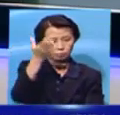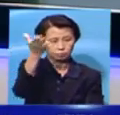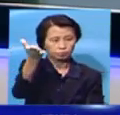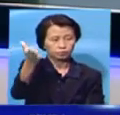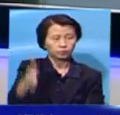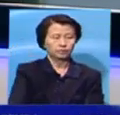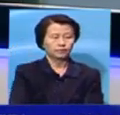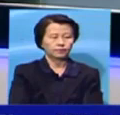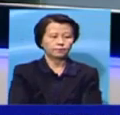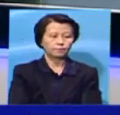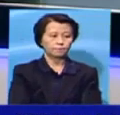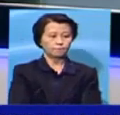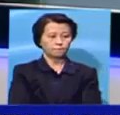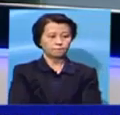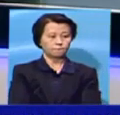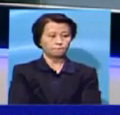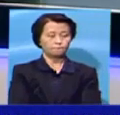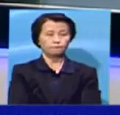silakan